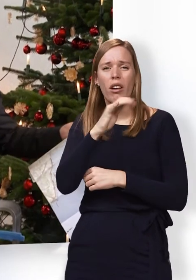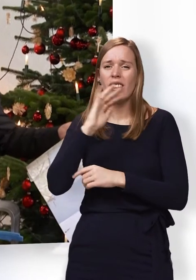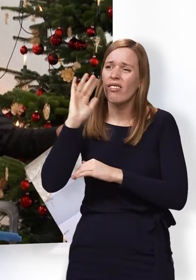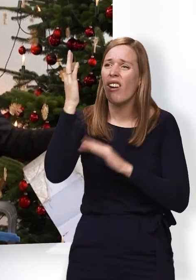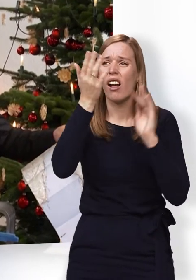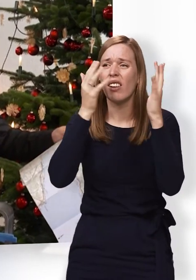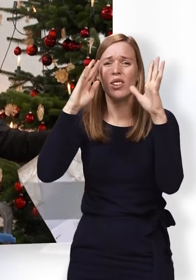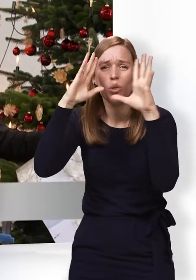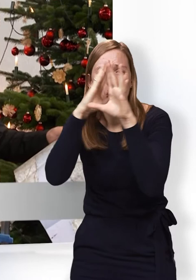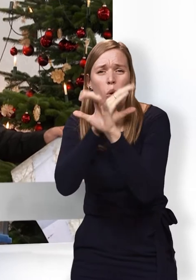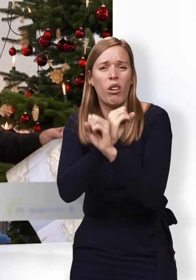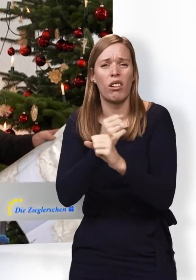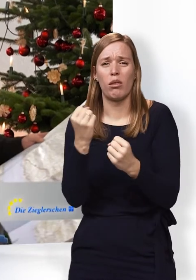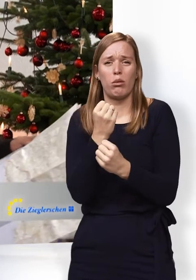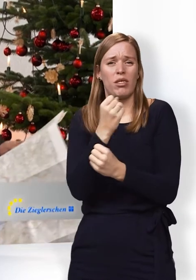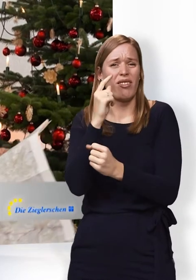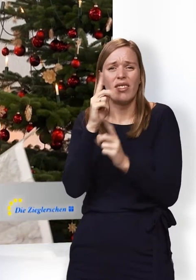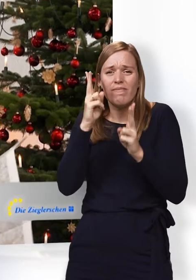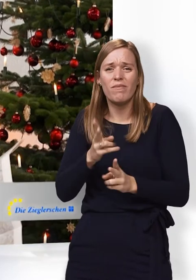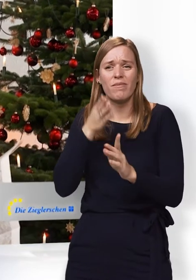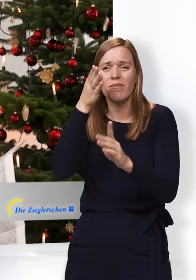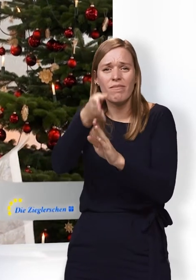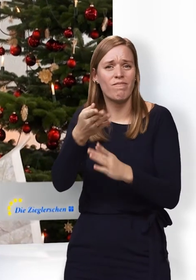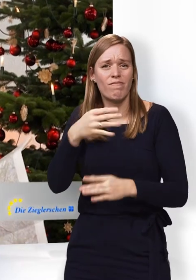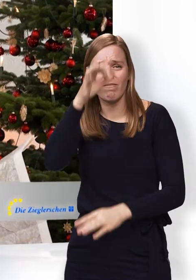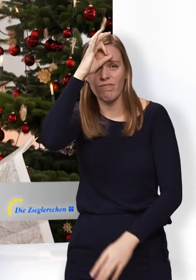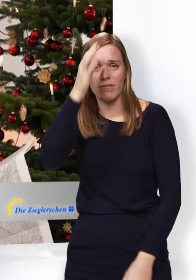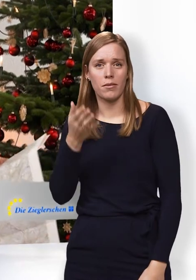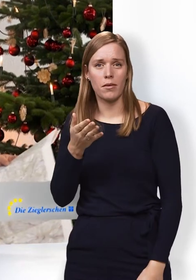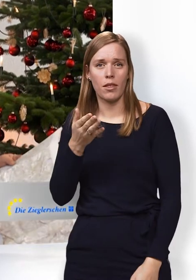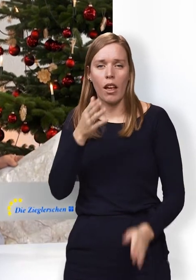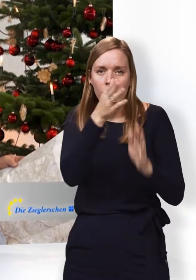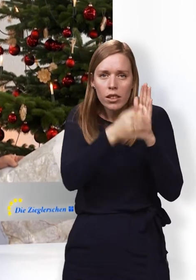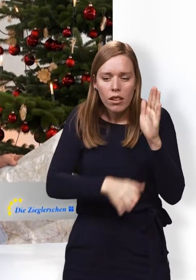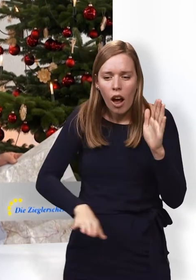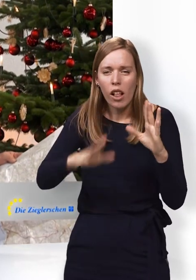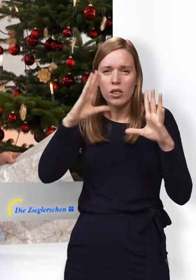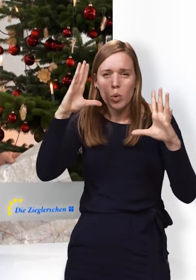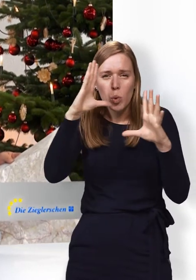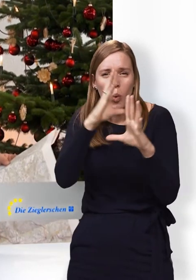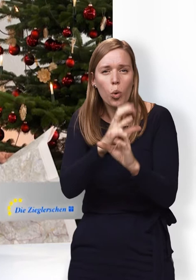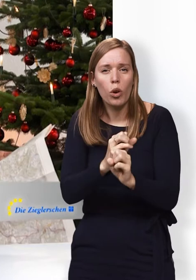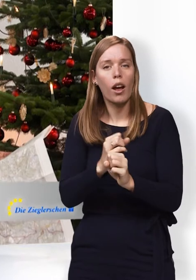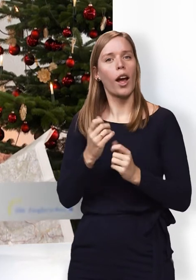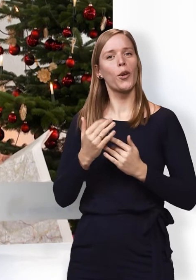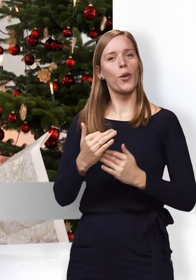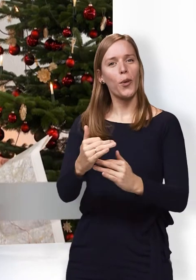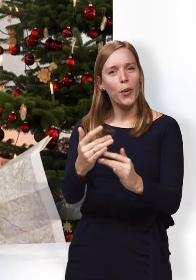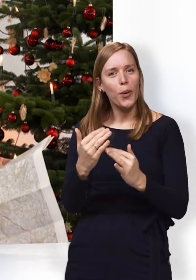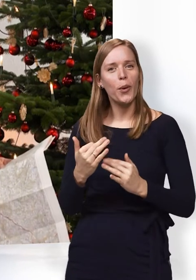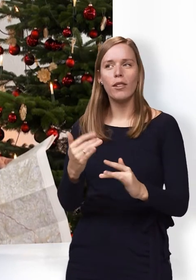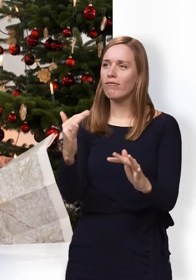Bäume nicht mehr. Wir sind in einem dunklen Tal, das kein Ende nimmt. Nichts mit grünen Auen, herrlichen